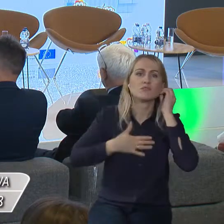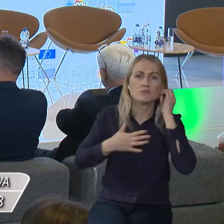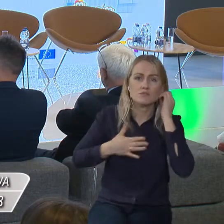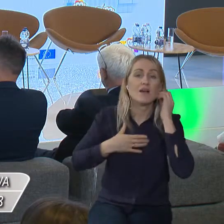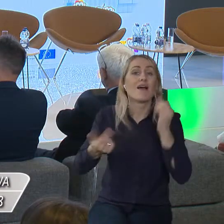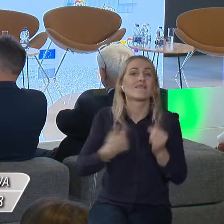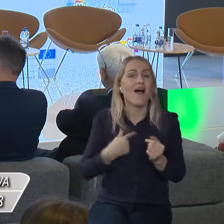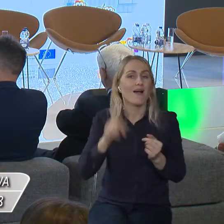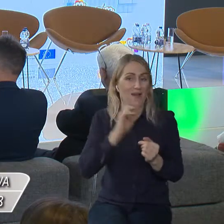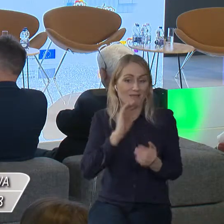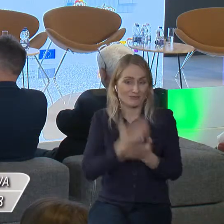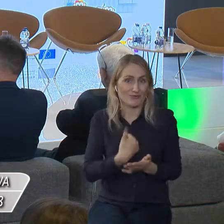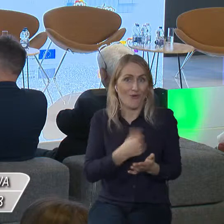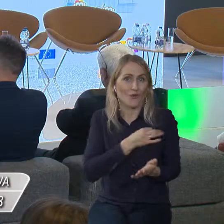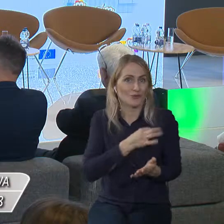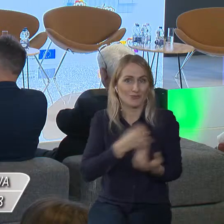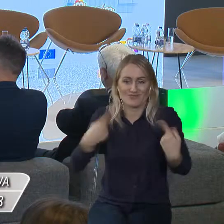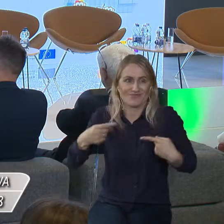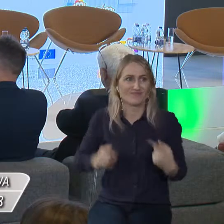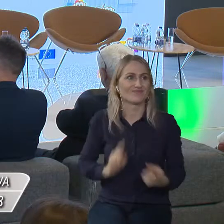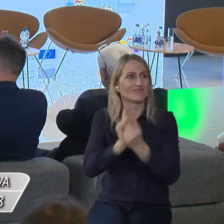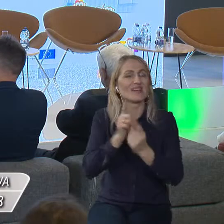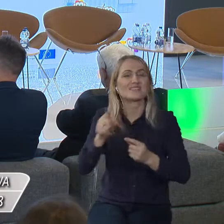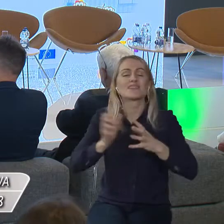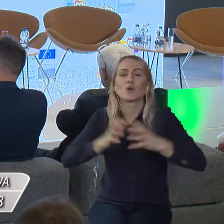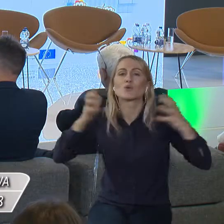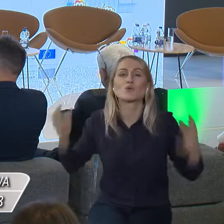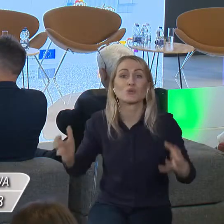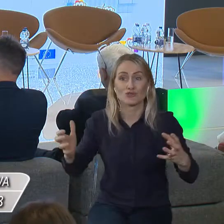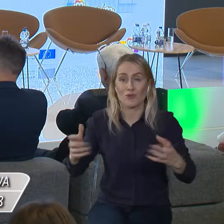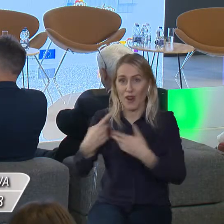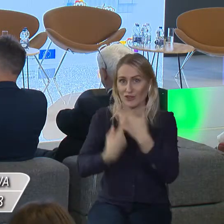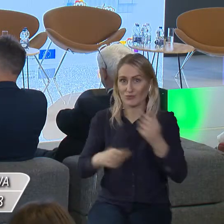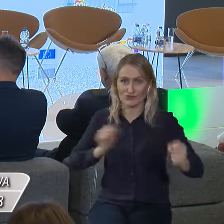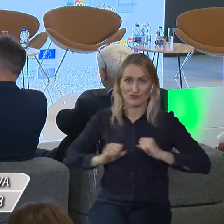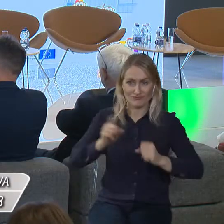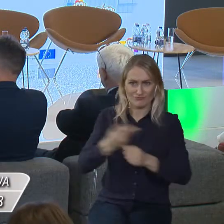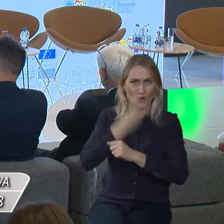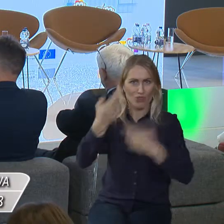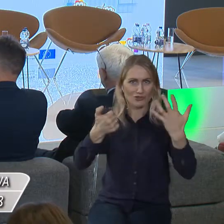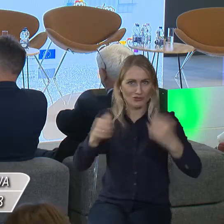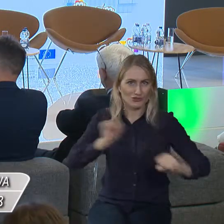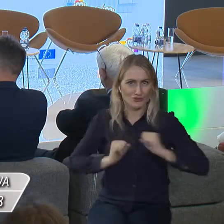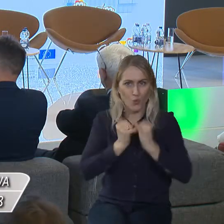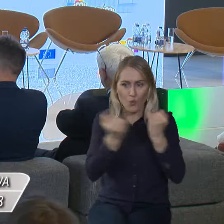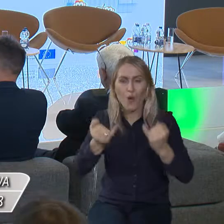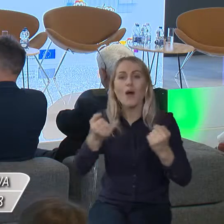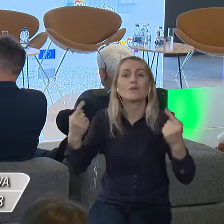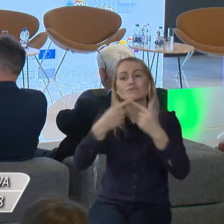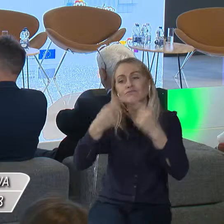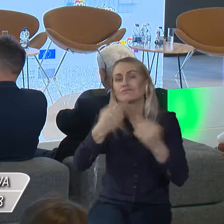ja osobiście nie spotkałem się jeszcze z tak ogromnym zakresem, ponad 600 ćwiczeń przygotowanych bezpośrednio